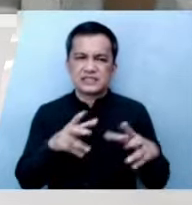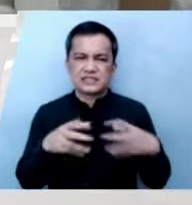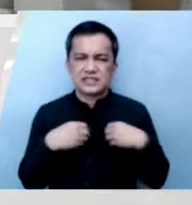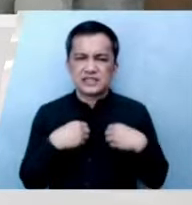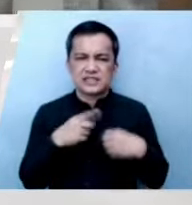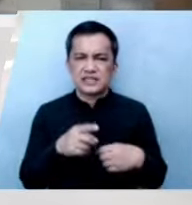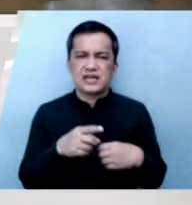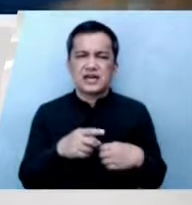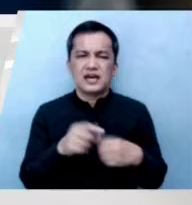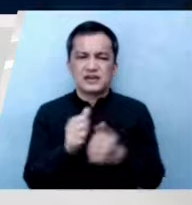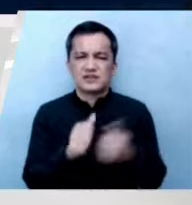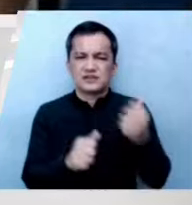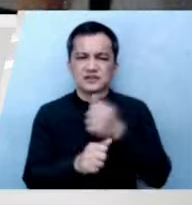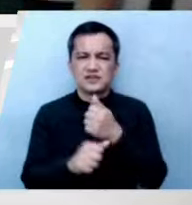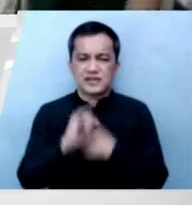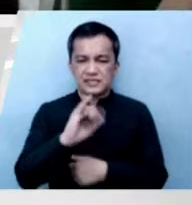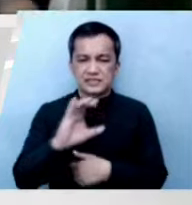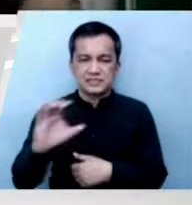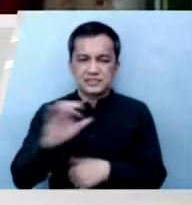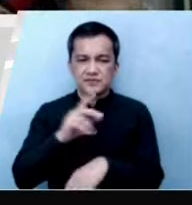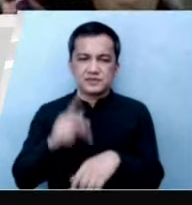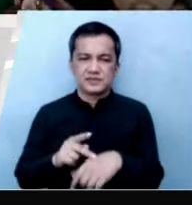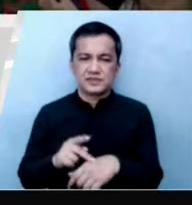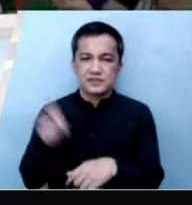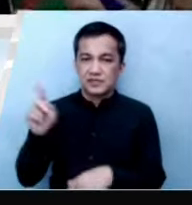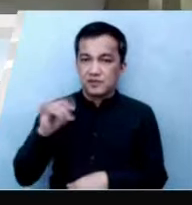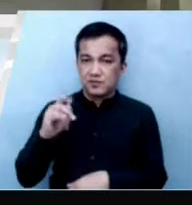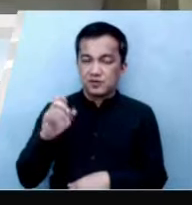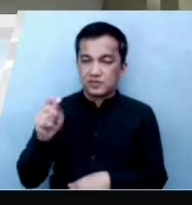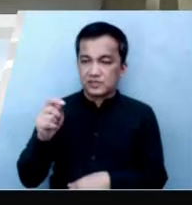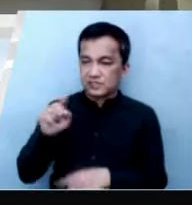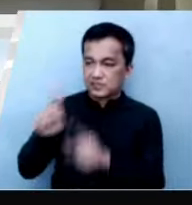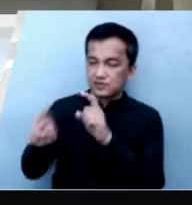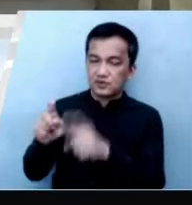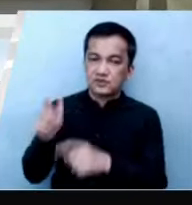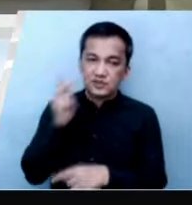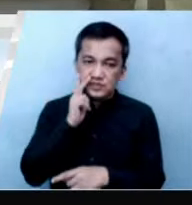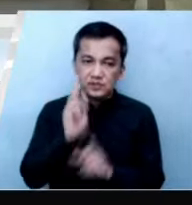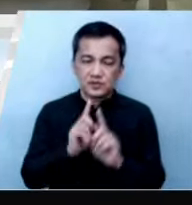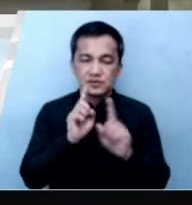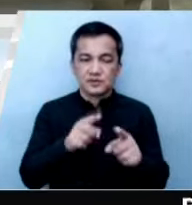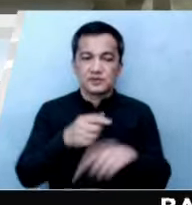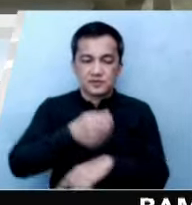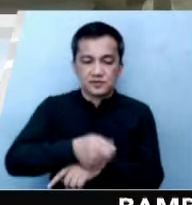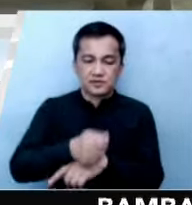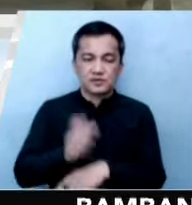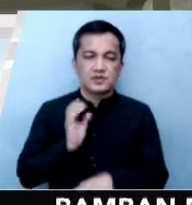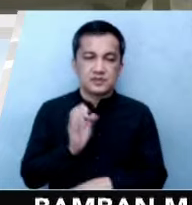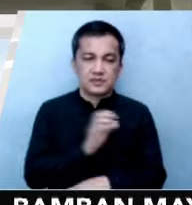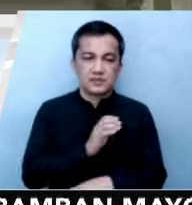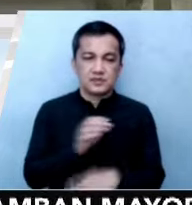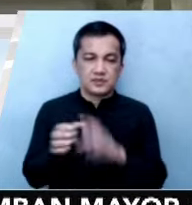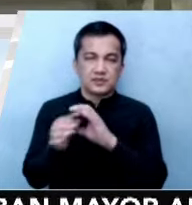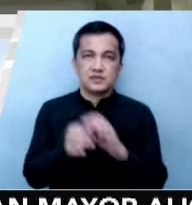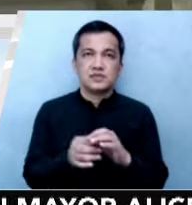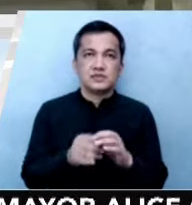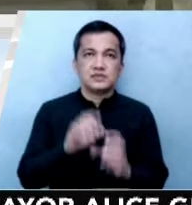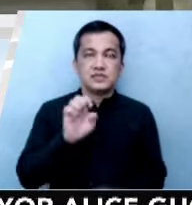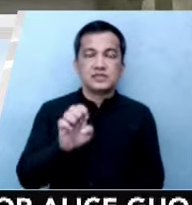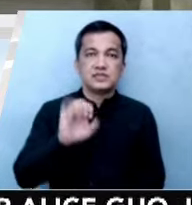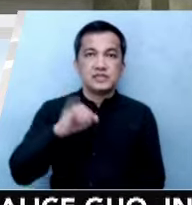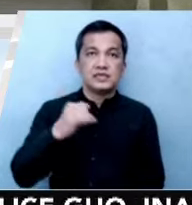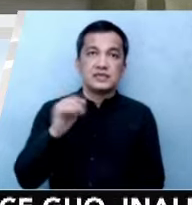Criminal Court sa bansa. Sa isang podcast, tinanong si Duterte kung dadalo siya sa pagdinig ng Kamara kaugnay sa extrajudicial killings